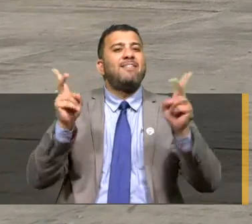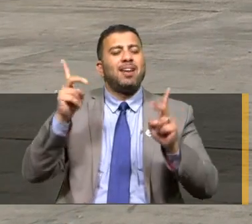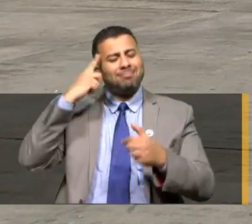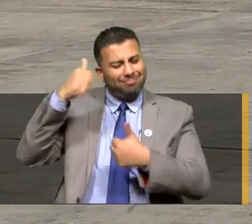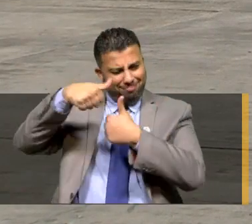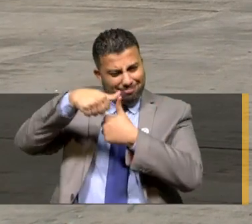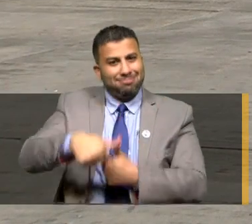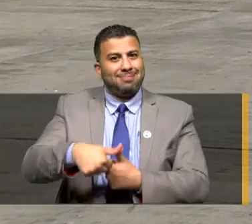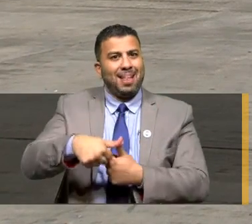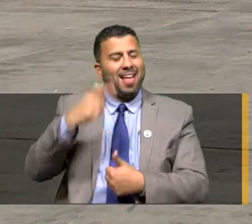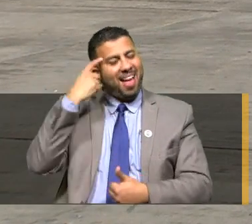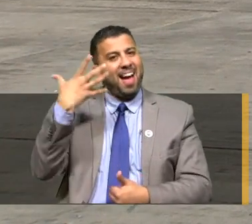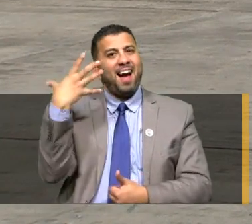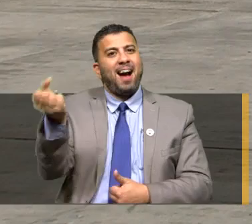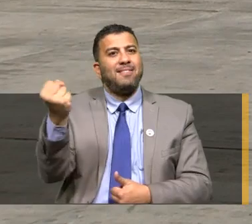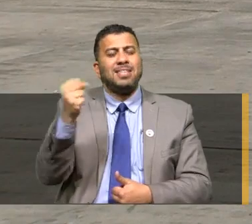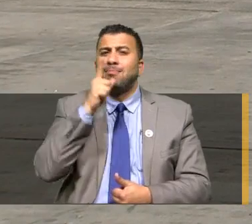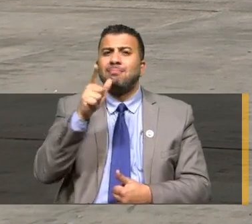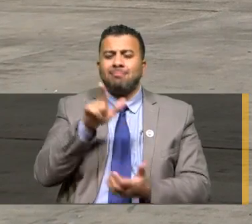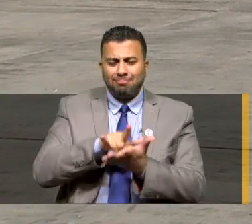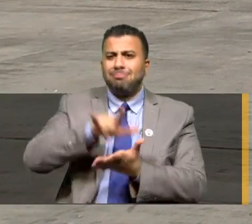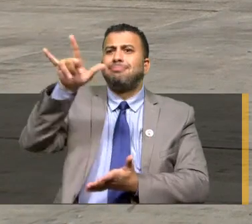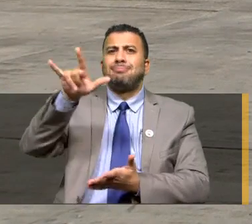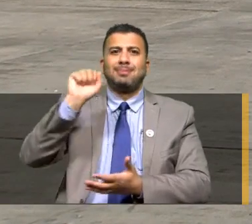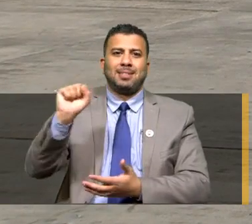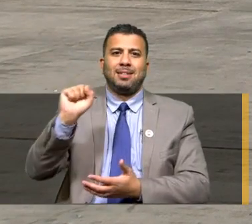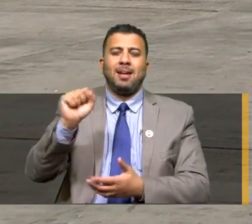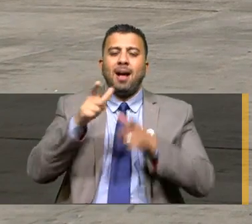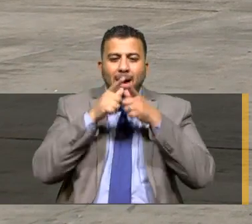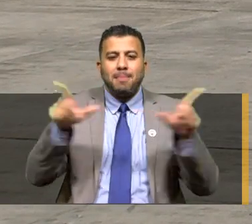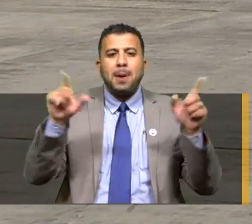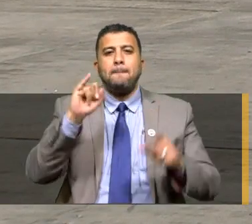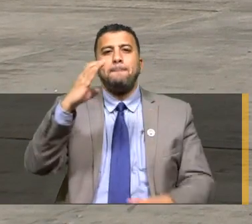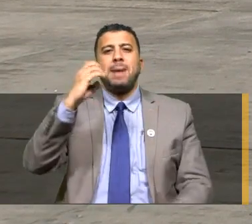بذلك مكانة مميزة في طليعة قطاع الطيران. لأخبار الدار مجد السويدي أشار.